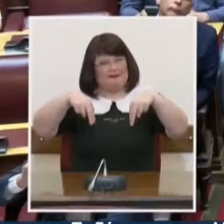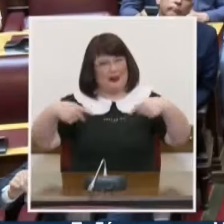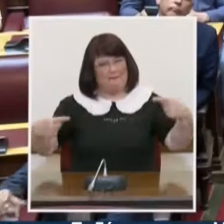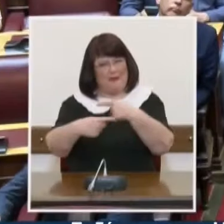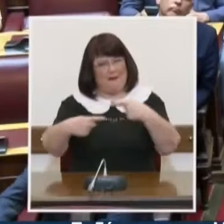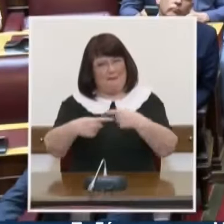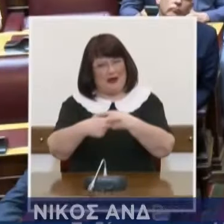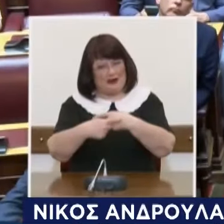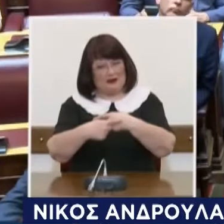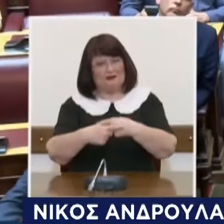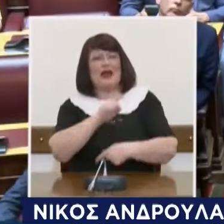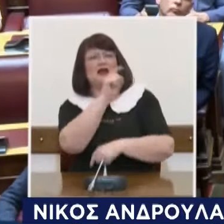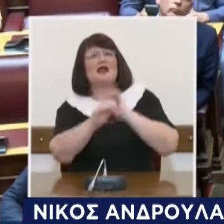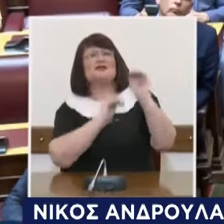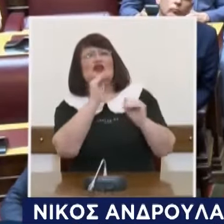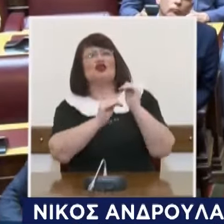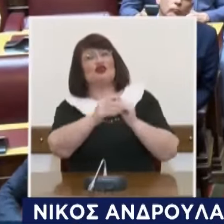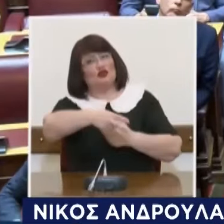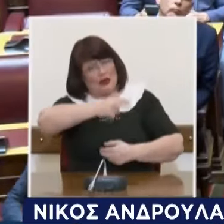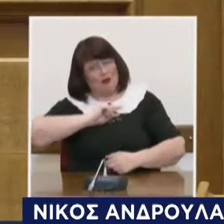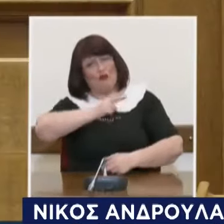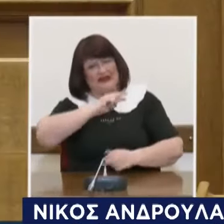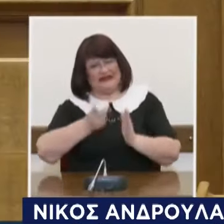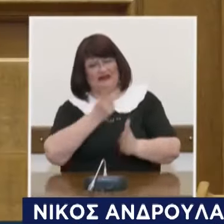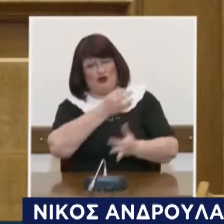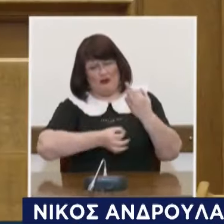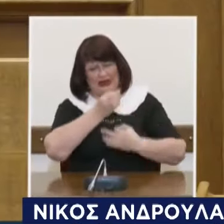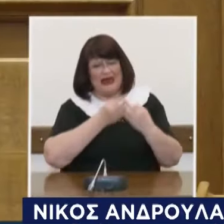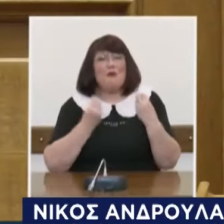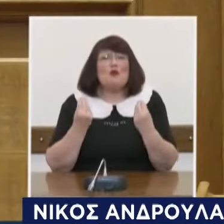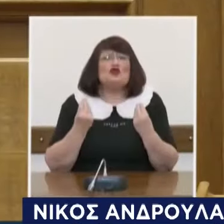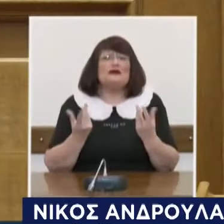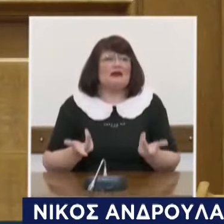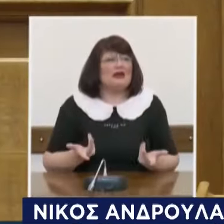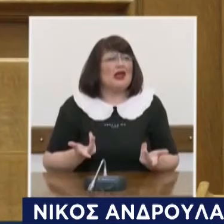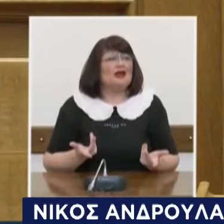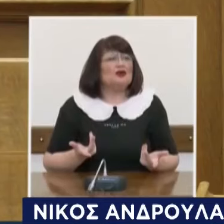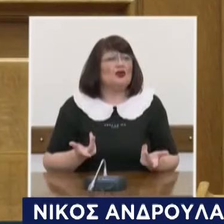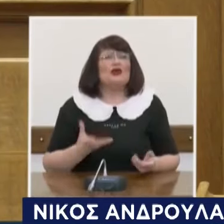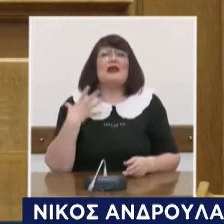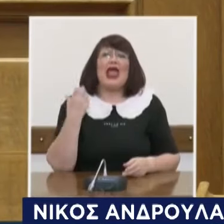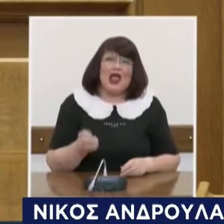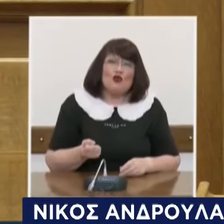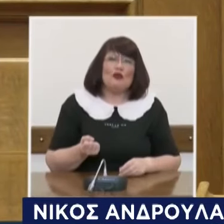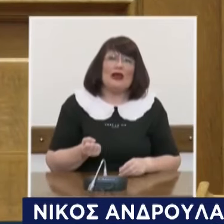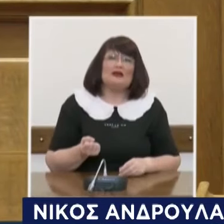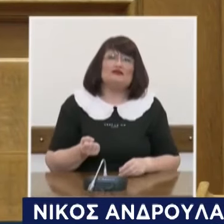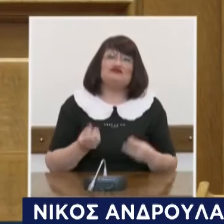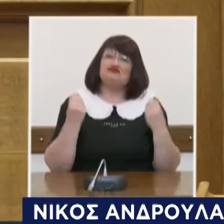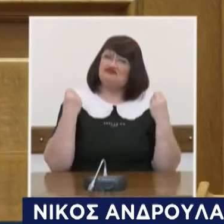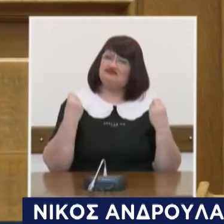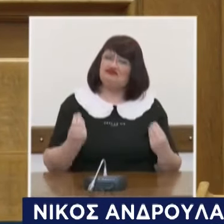είναι δυνατόν, να μας το εξηγήσετε σε δευτερολογία σας, πώς είναι δυνατόν να έχουμε καλή οικονομική